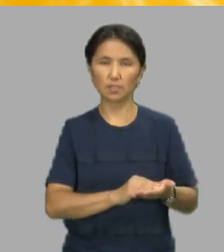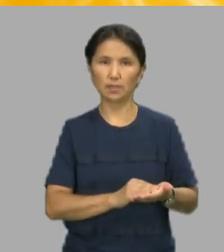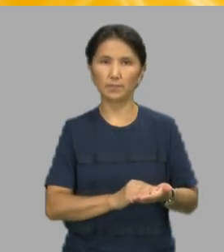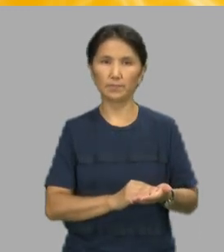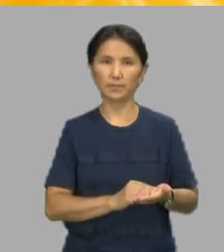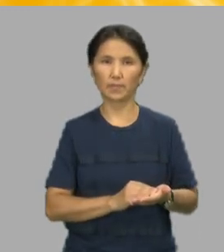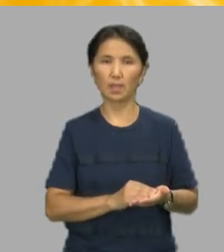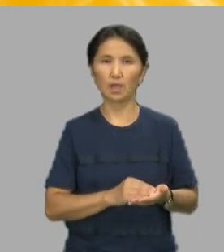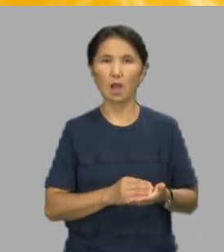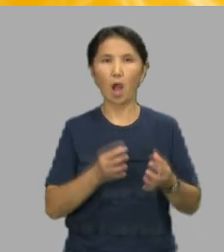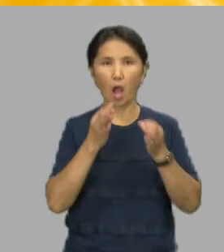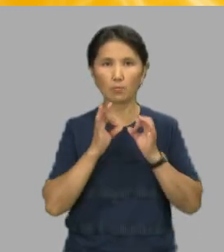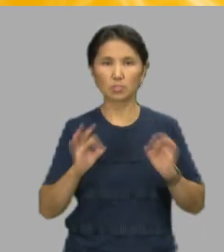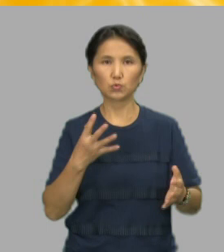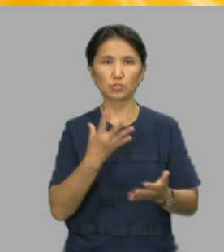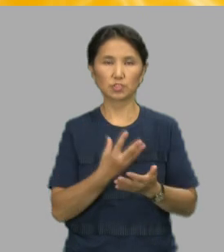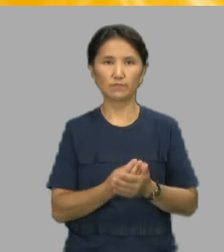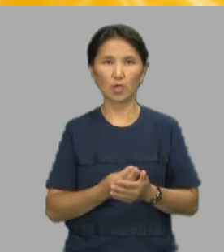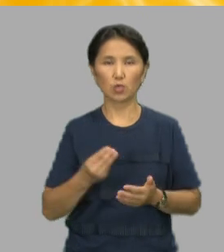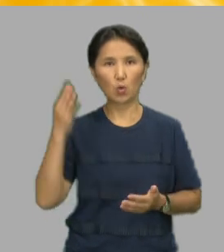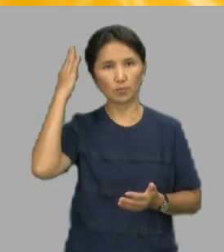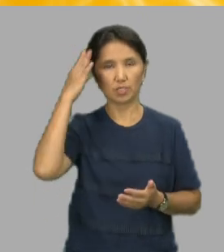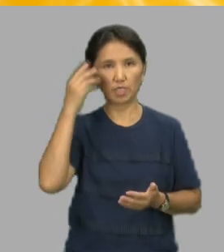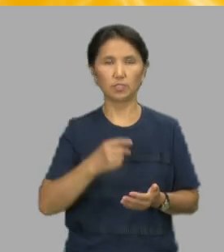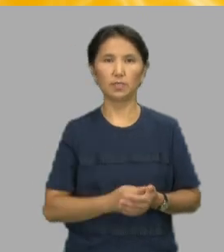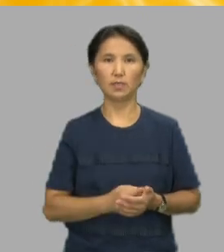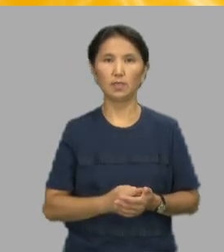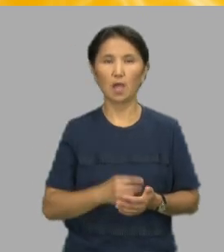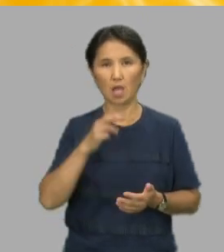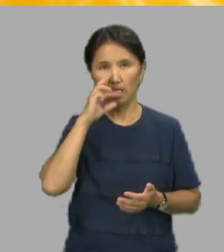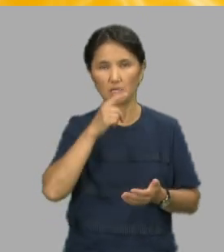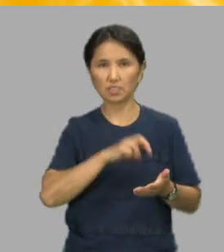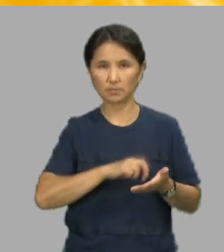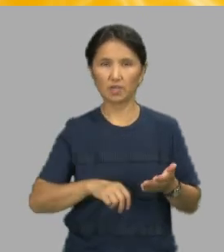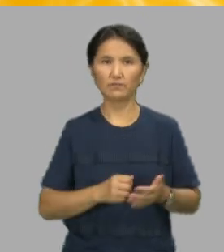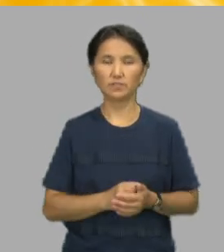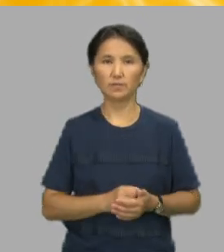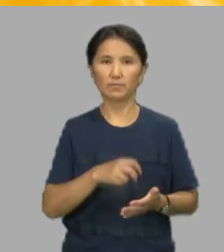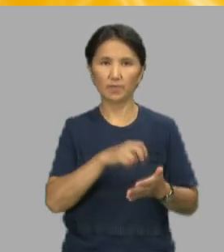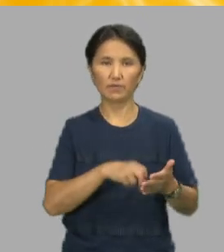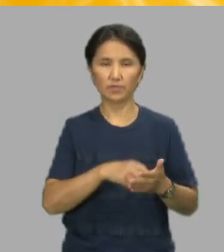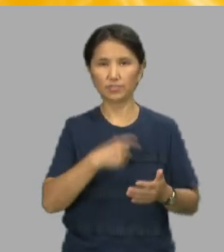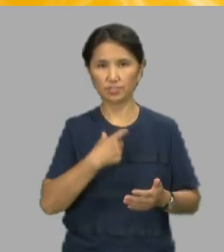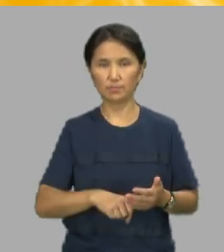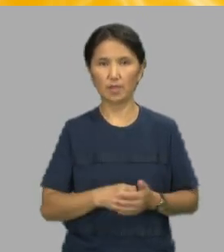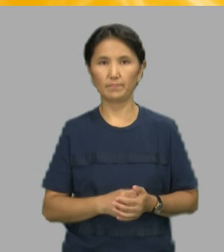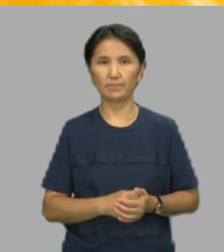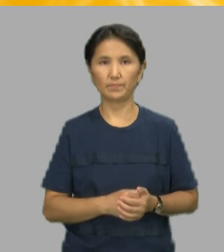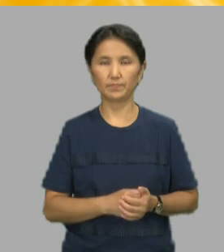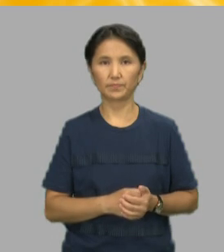Обоснуйте свое мнение. Исправьте ошибки. Проверьте себя.